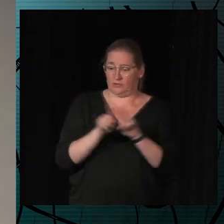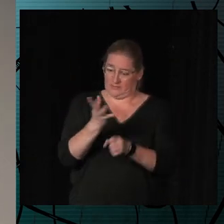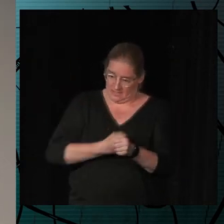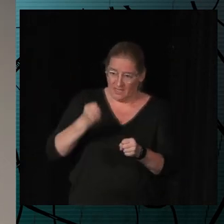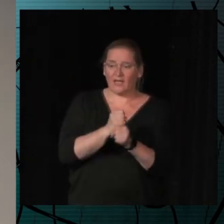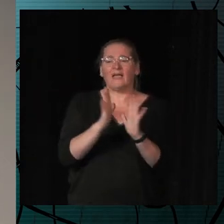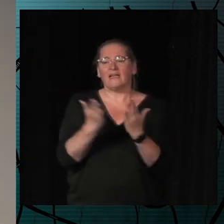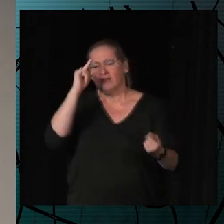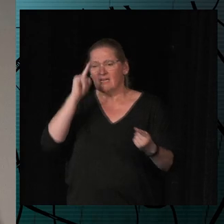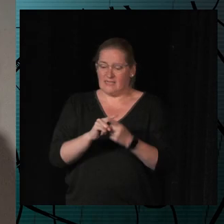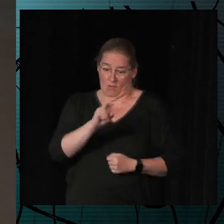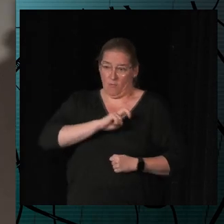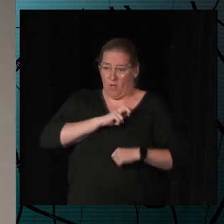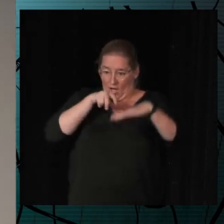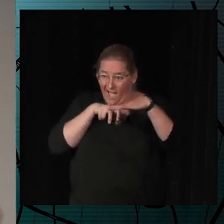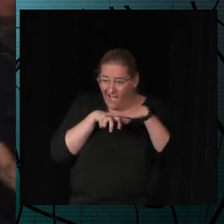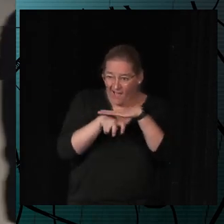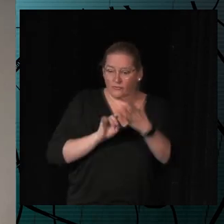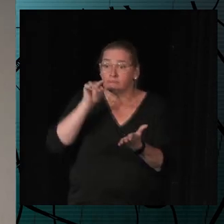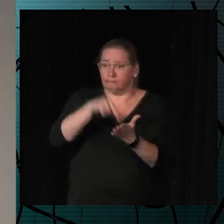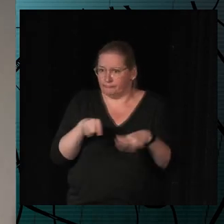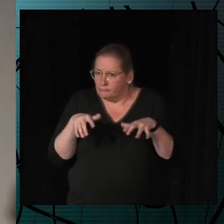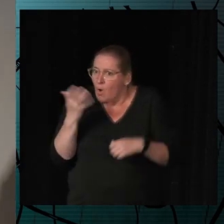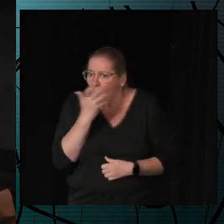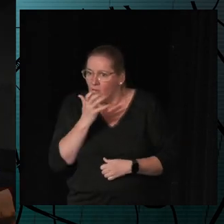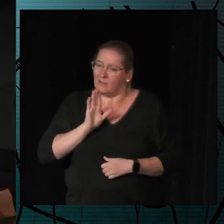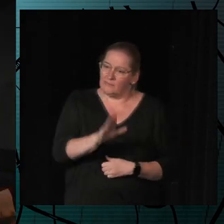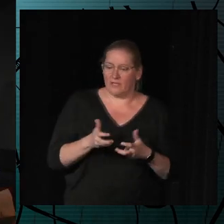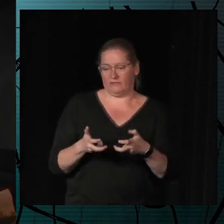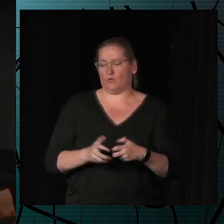de peur lieu d'horreur en jeu vidéo